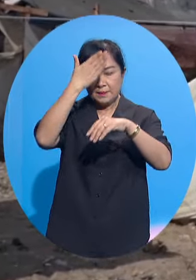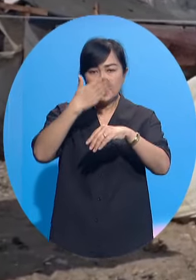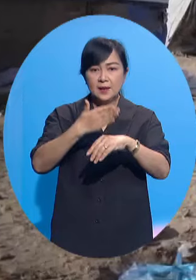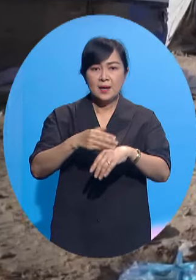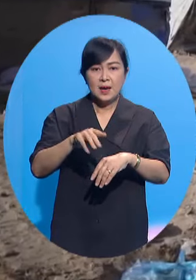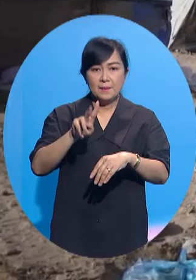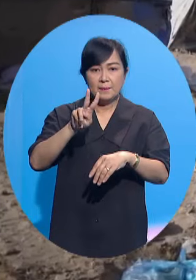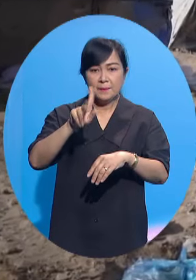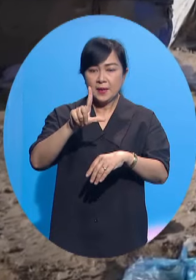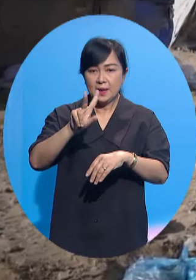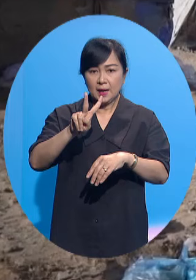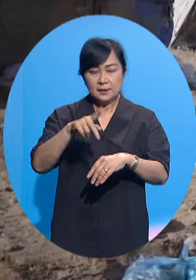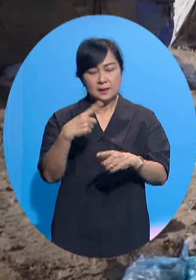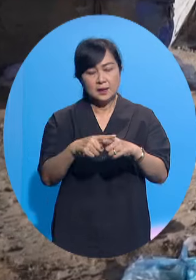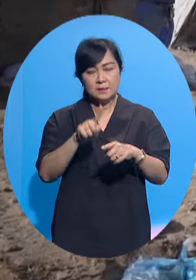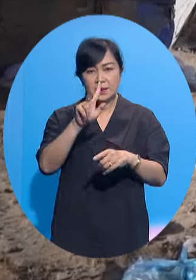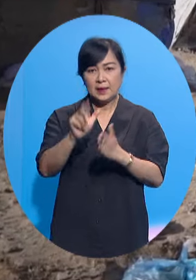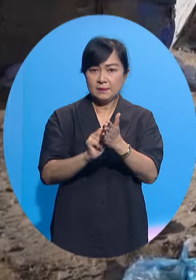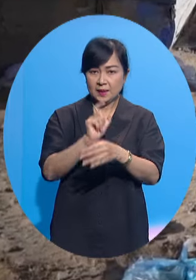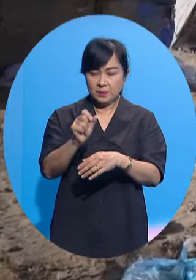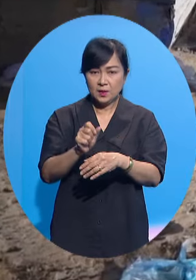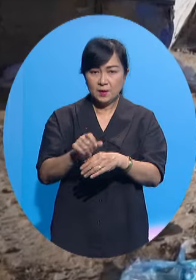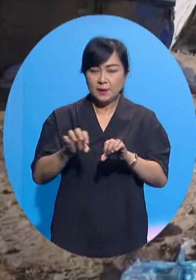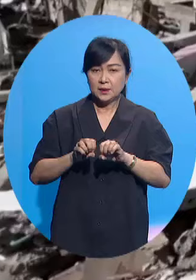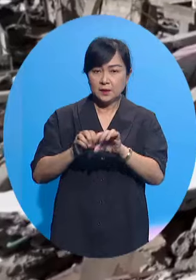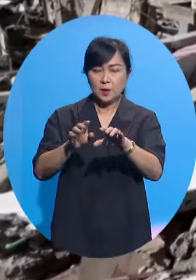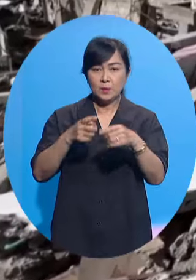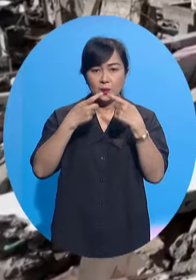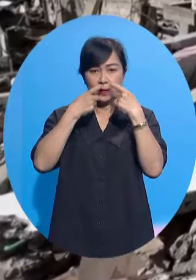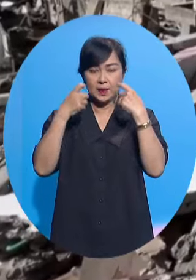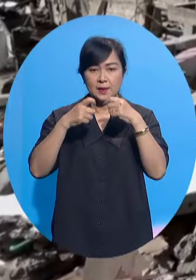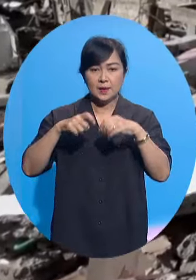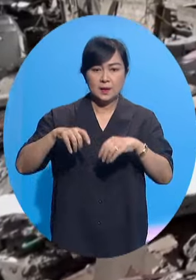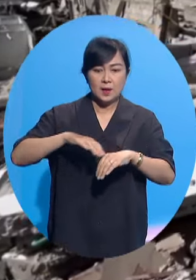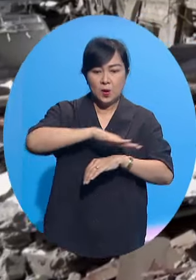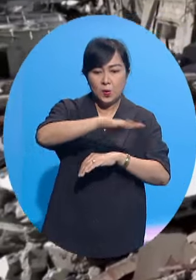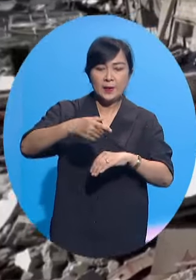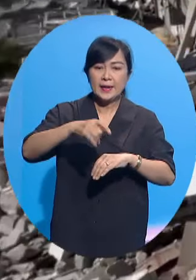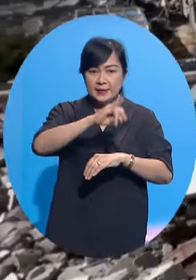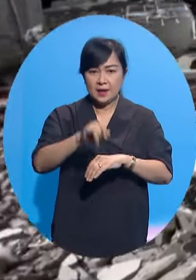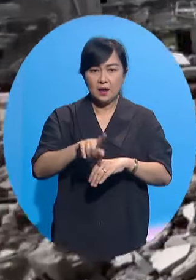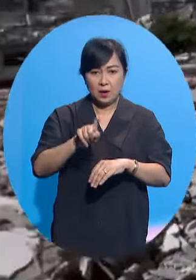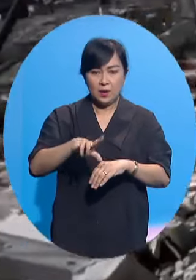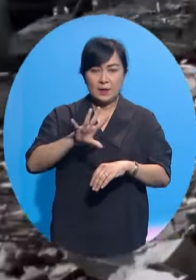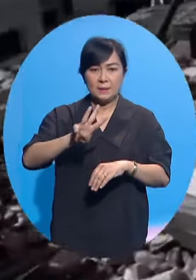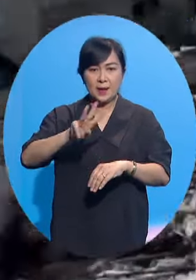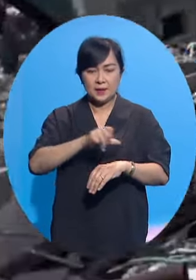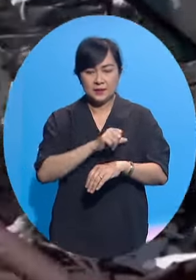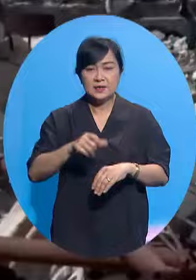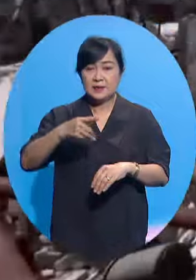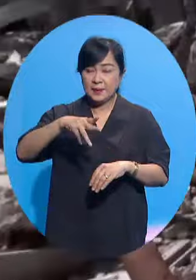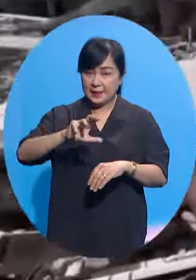ít nhất 72 người đã thiệt mạnh trong ngày 18 tháng 10 do các cuộc tấn công của Israel trên khắp gaza trong đó có 53 người ở